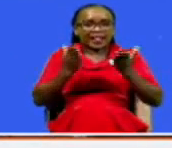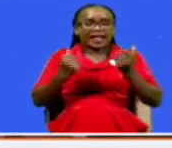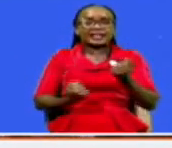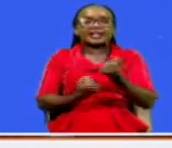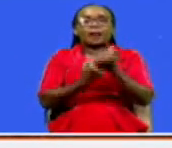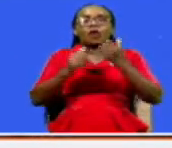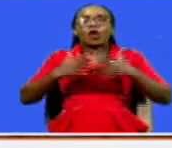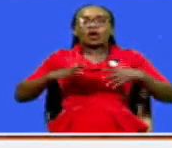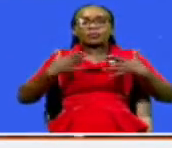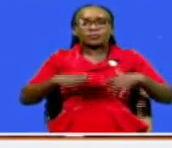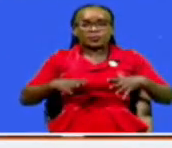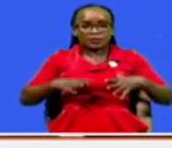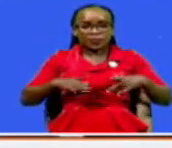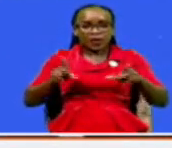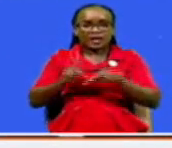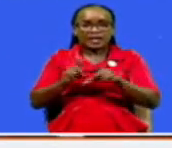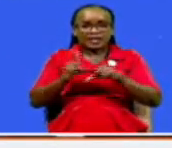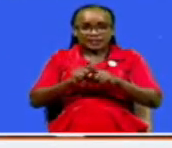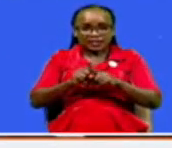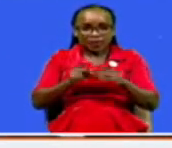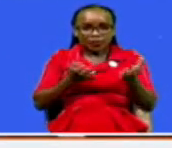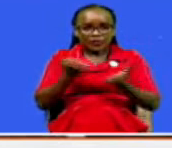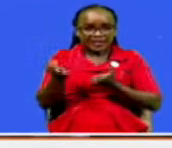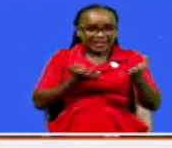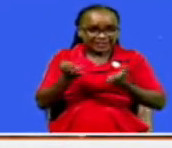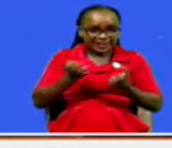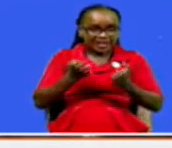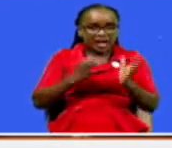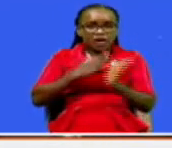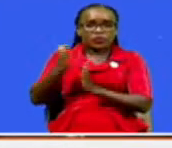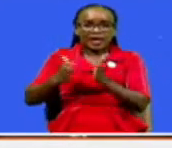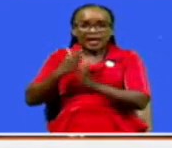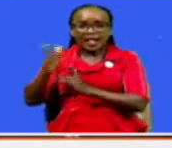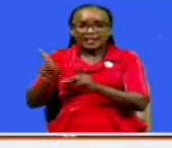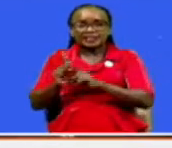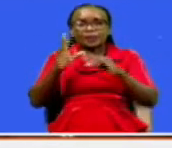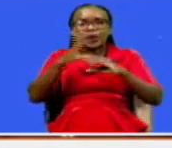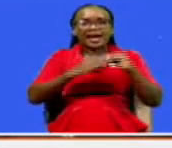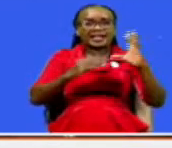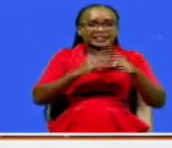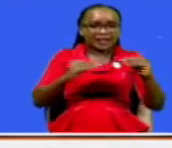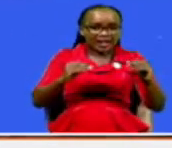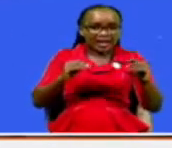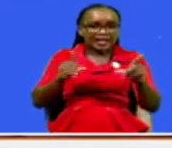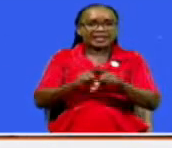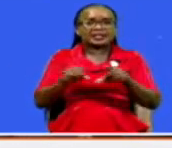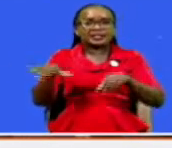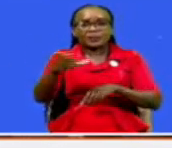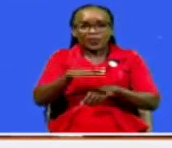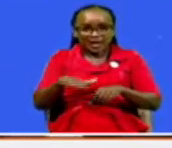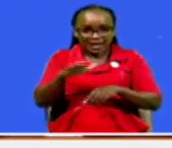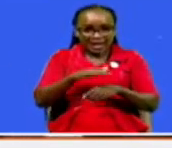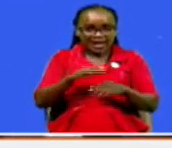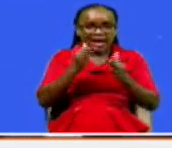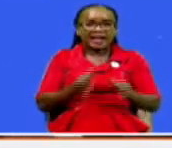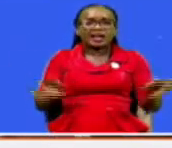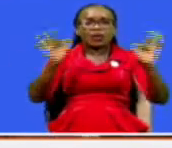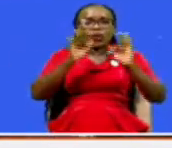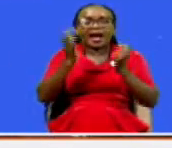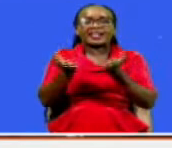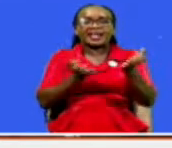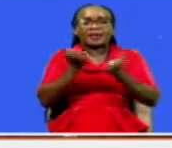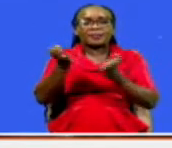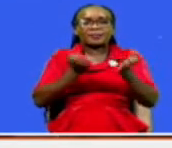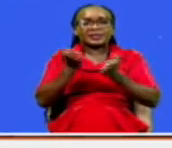support people in the informal sector to organize themselves into stable, viable, and creditworthy